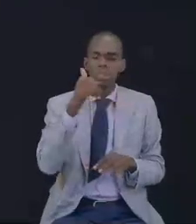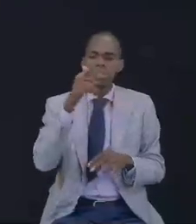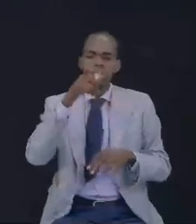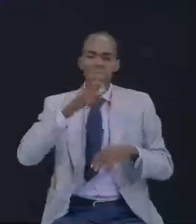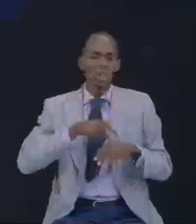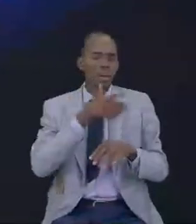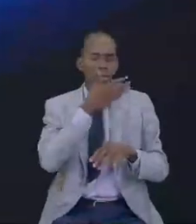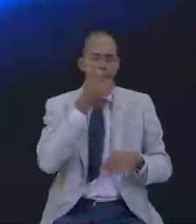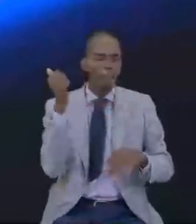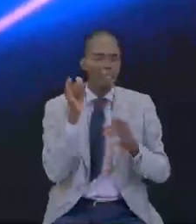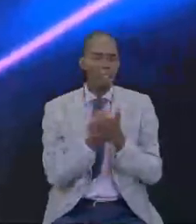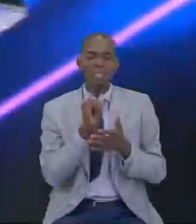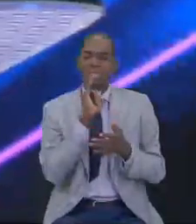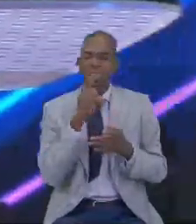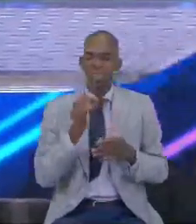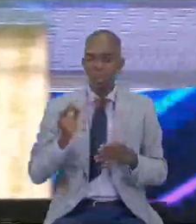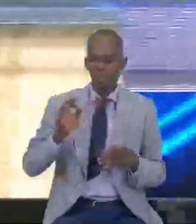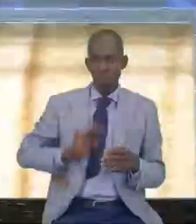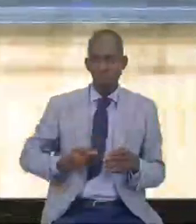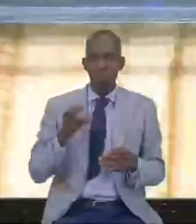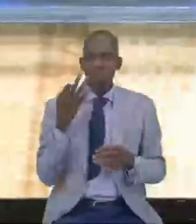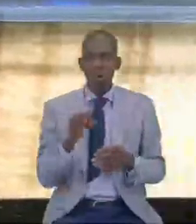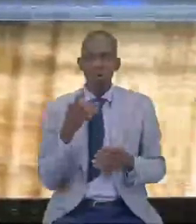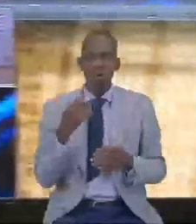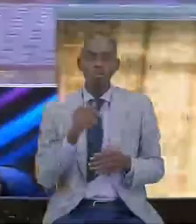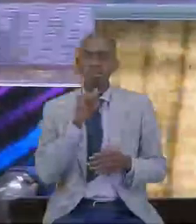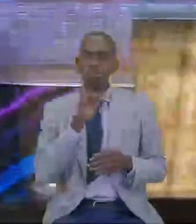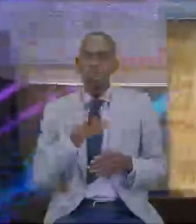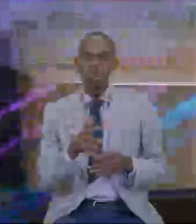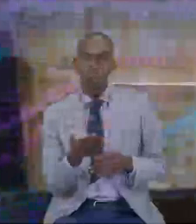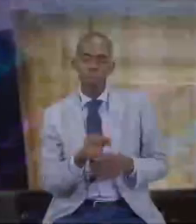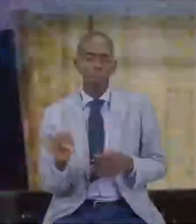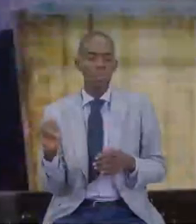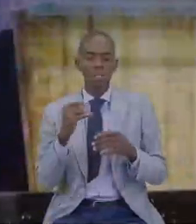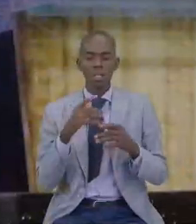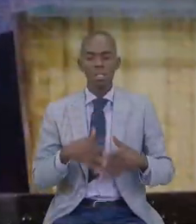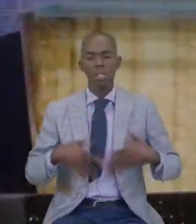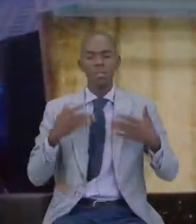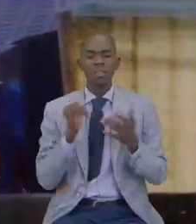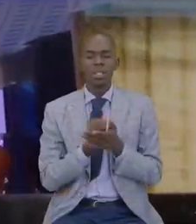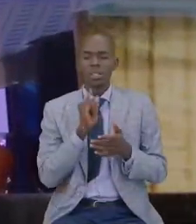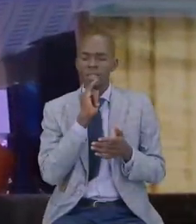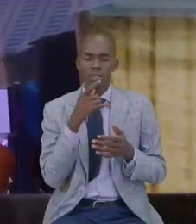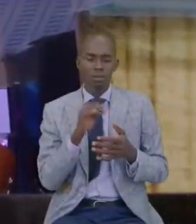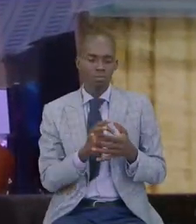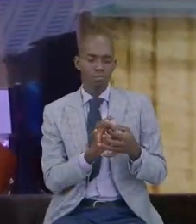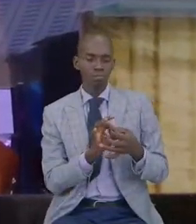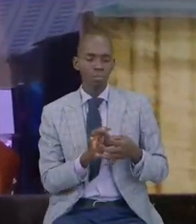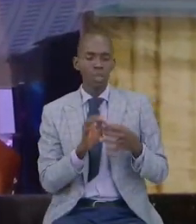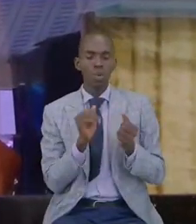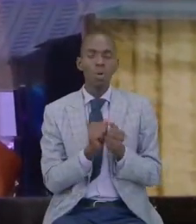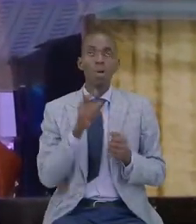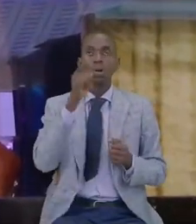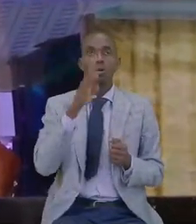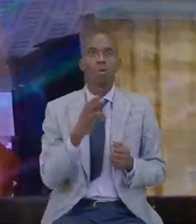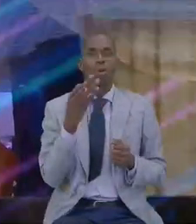le profit de la vie non compromettante. Ça, c'est le partenariat avec Dieu de la vie